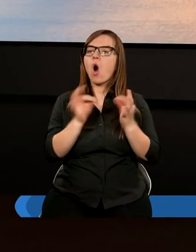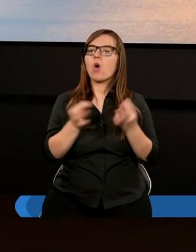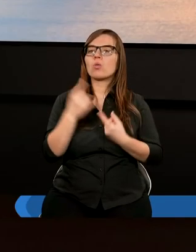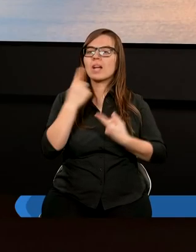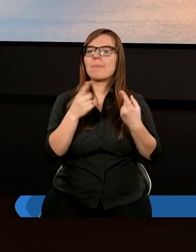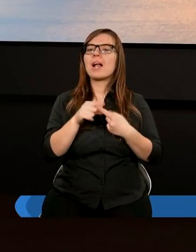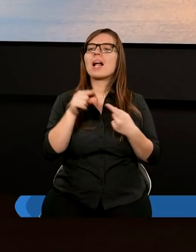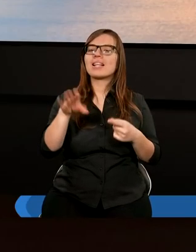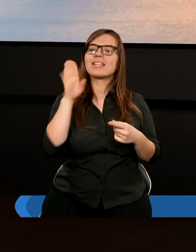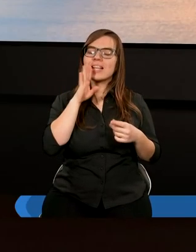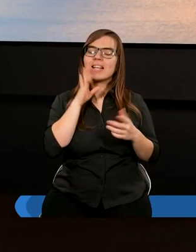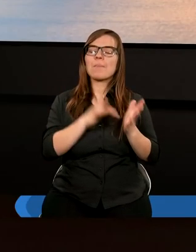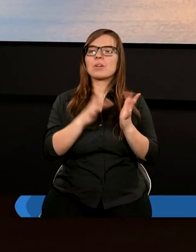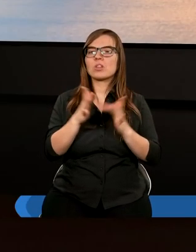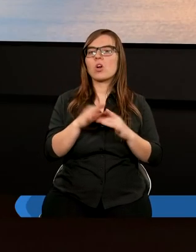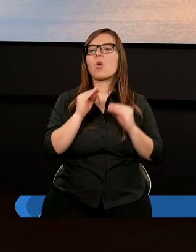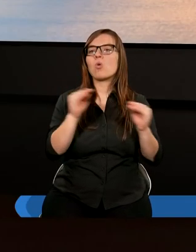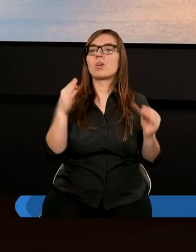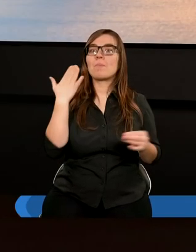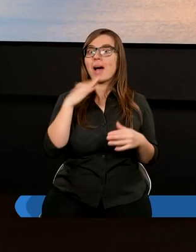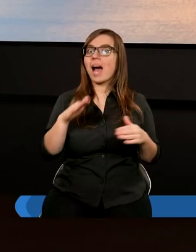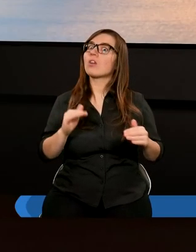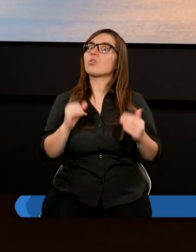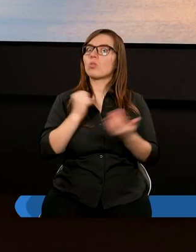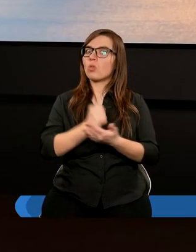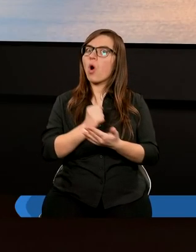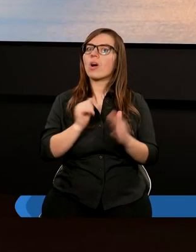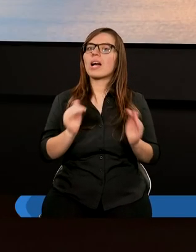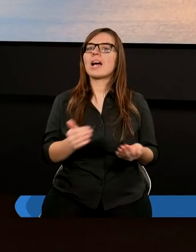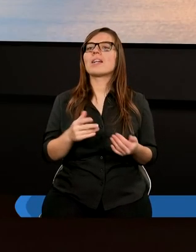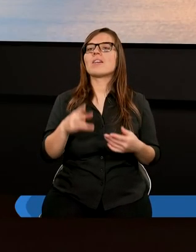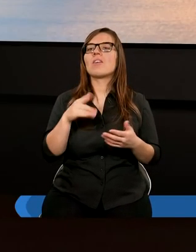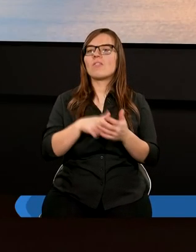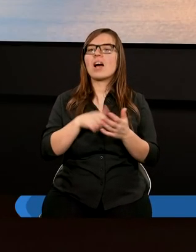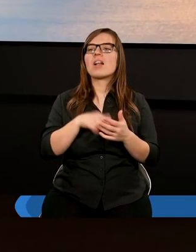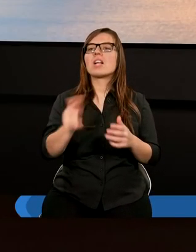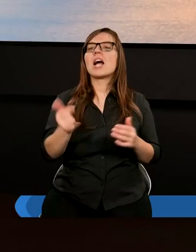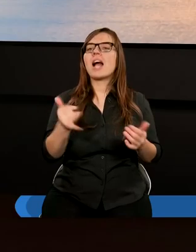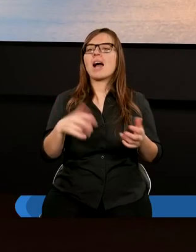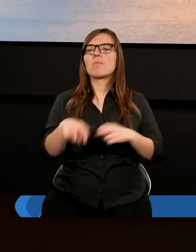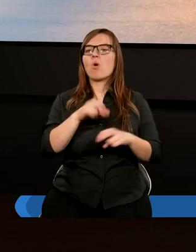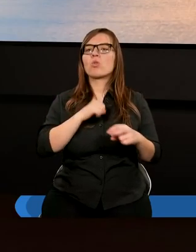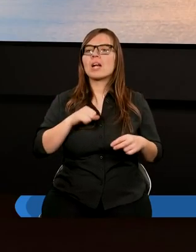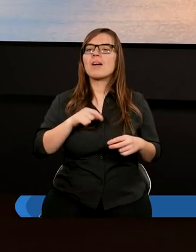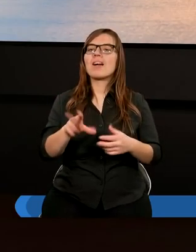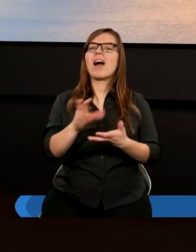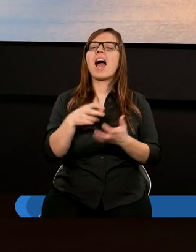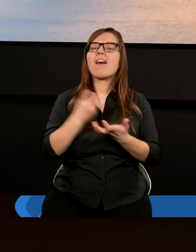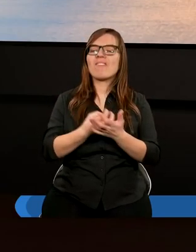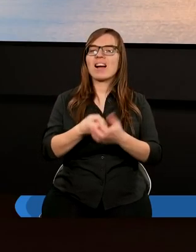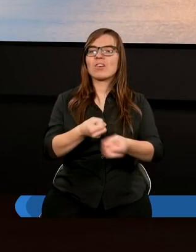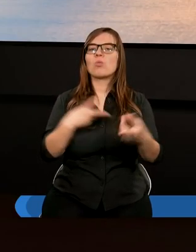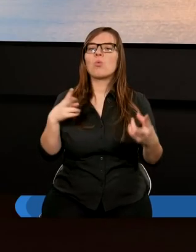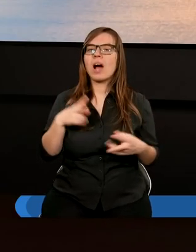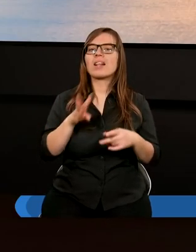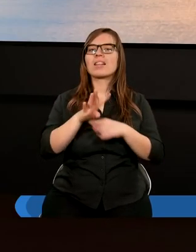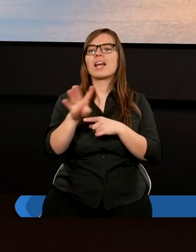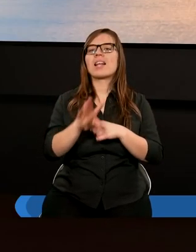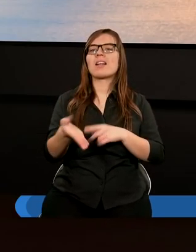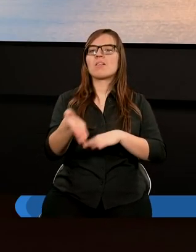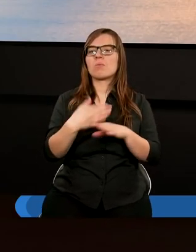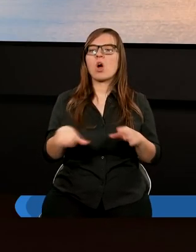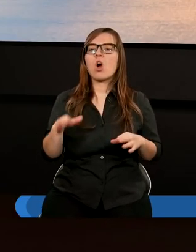Ale zobaczcie, ten sam Jezus uczył bardzo konkretnie na temat właśnie, który dzisiaj poruszamy. Na przykład w Ewangelii według św. Łukasza w 14